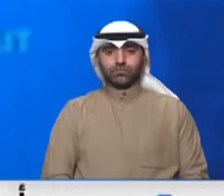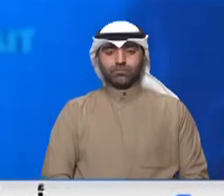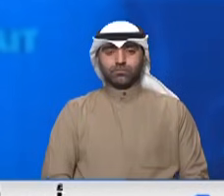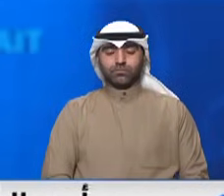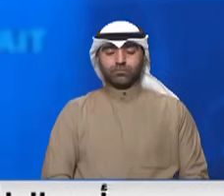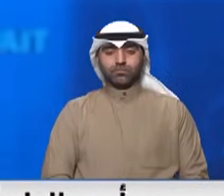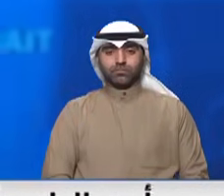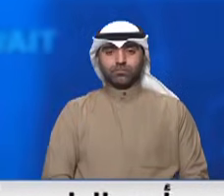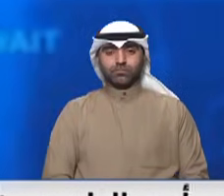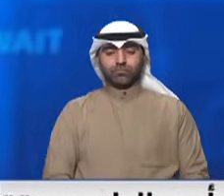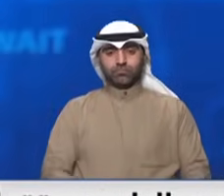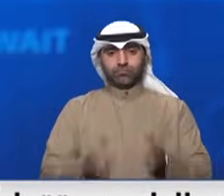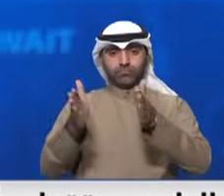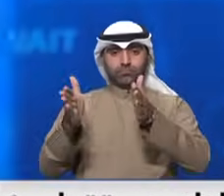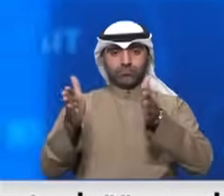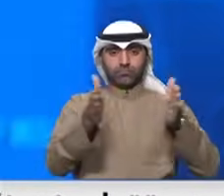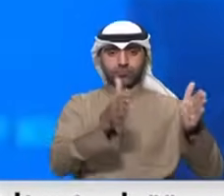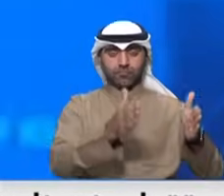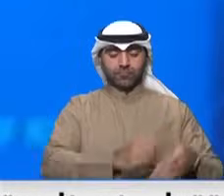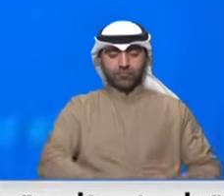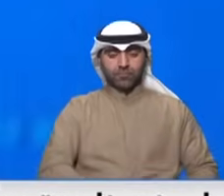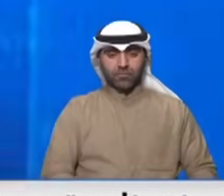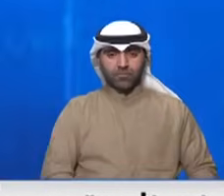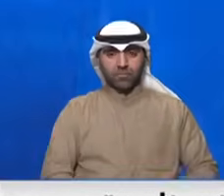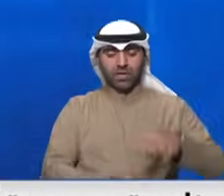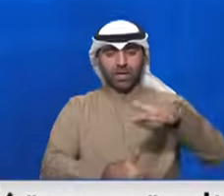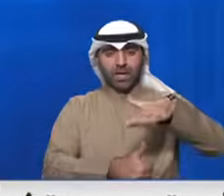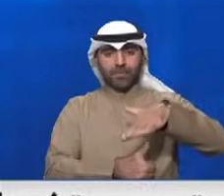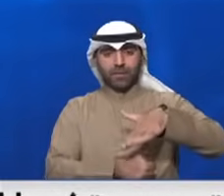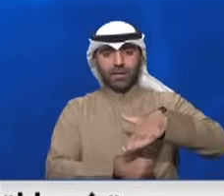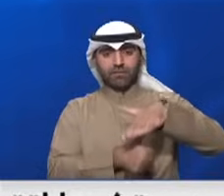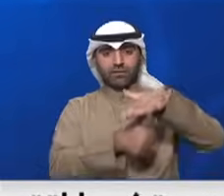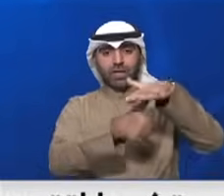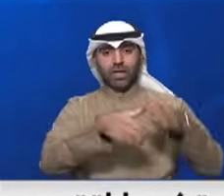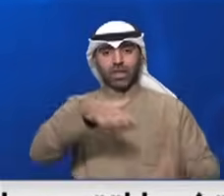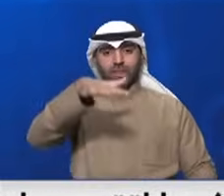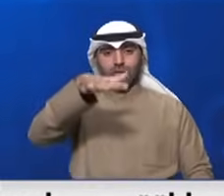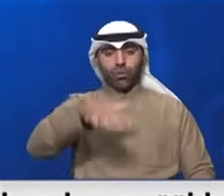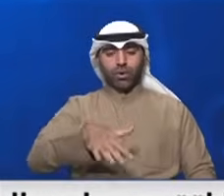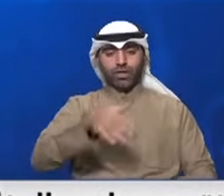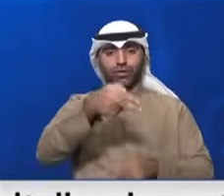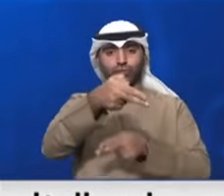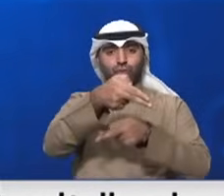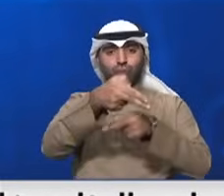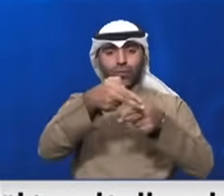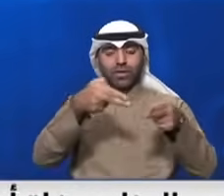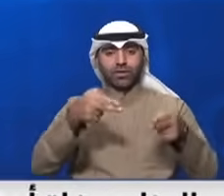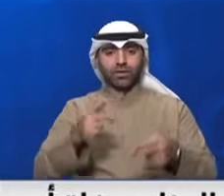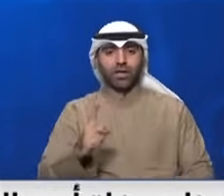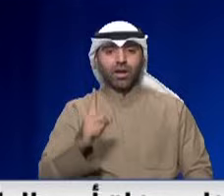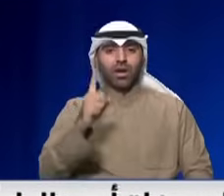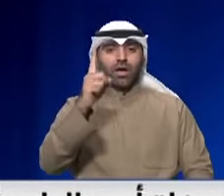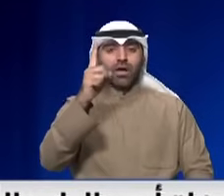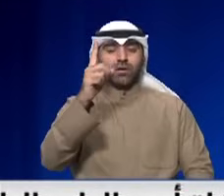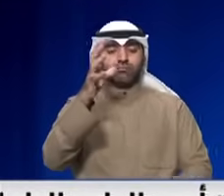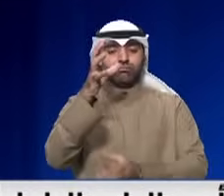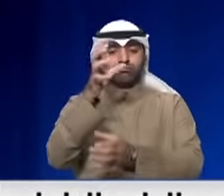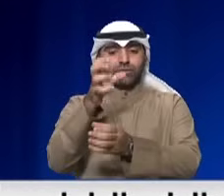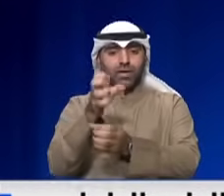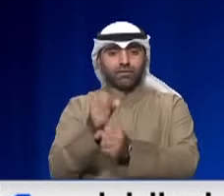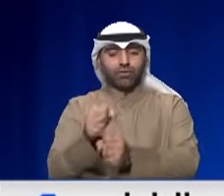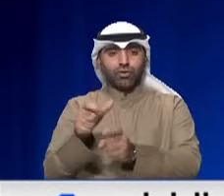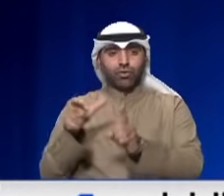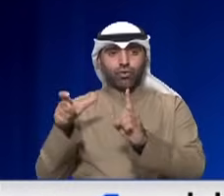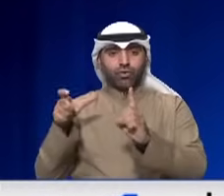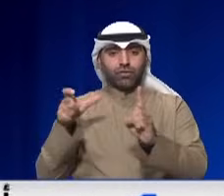تلقى حضره صاحب السمو امير البلاد الشيخ مشعل الاحمد الجابر الصباح حفظه الله ورعاه برقيه تعزيه من